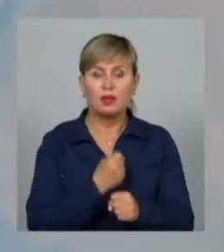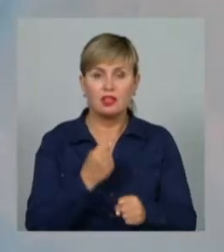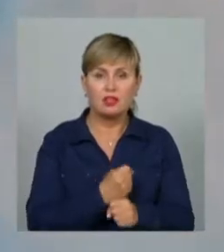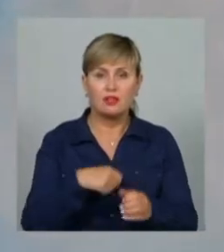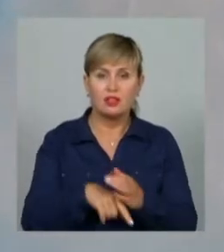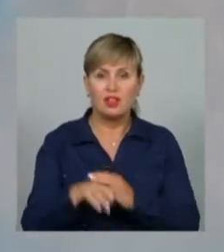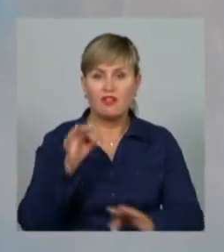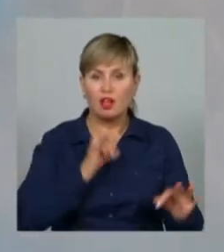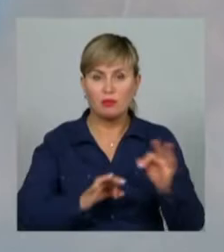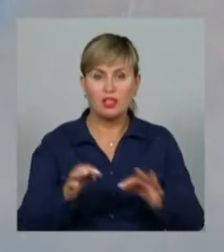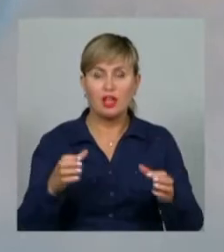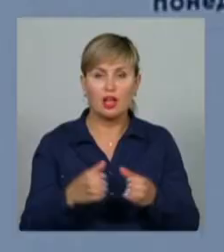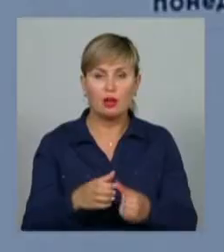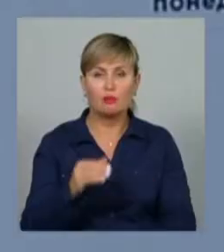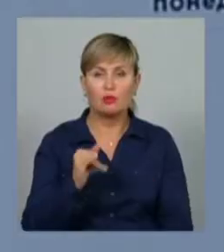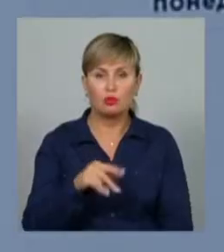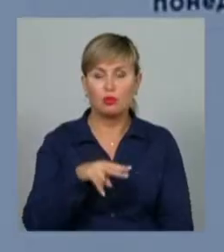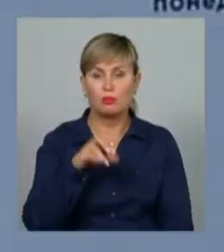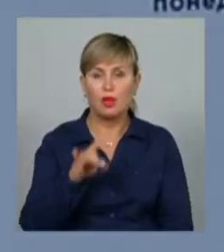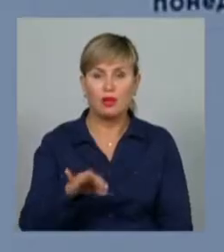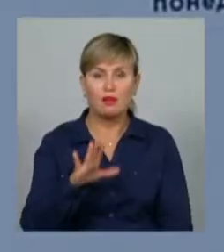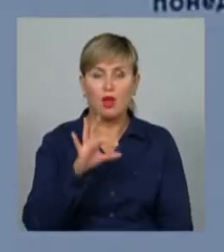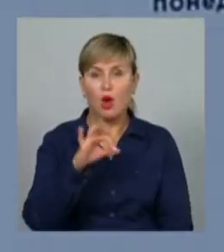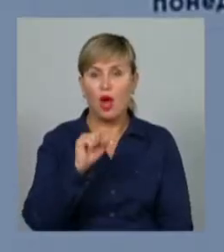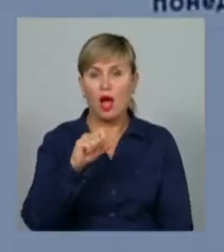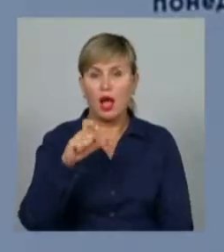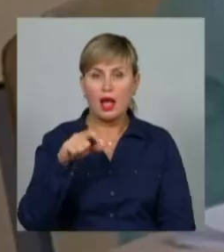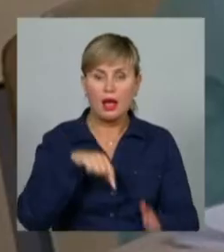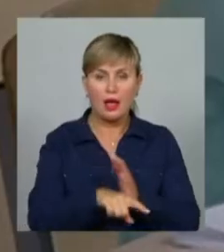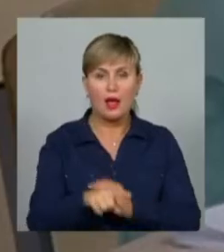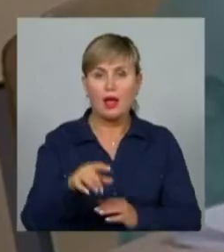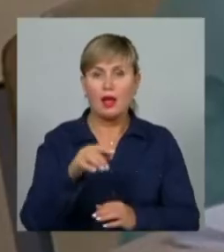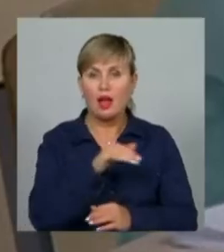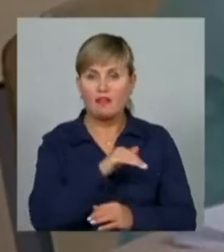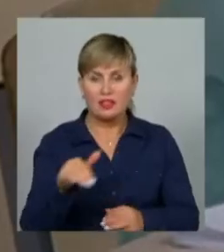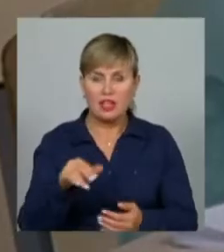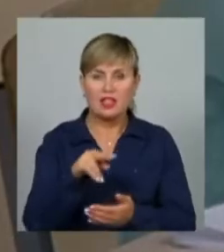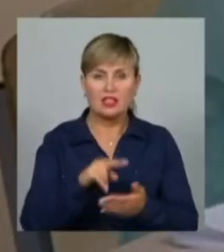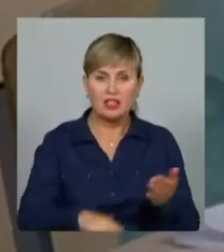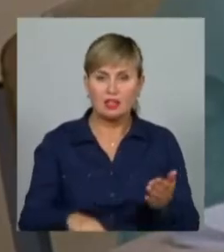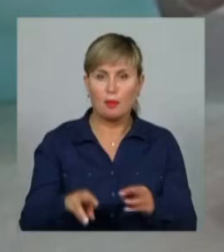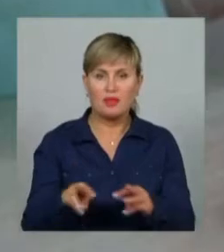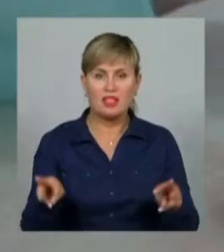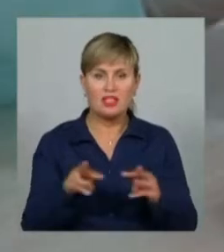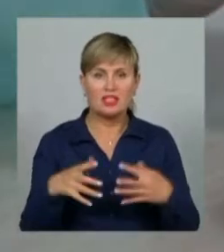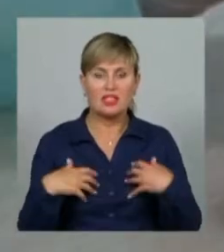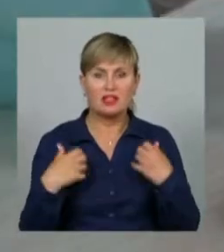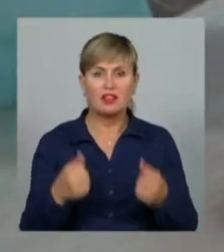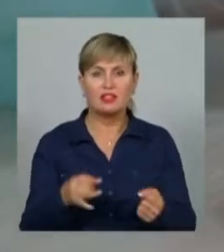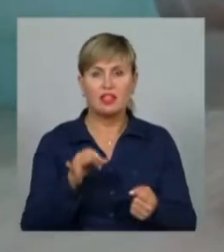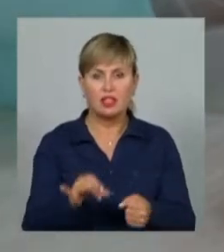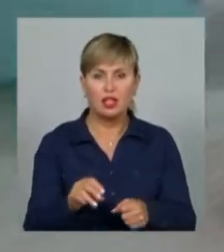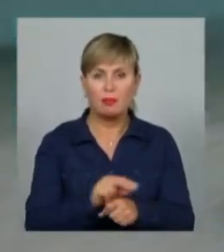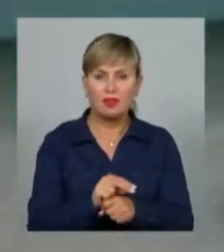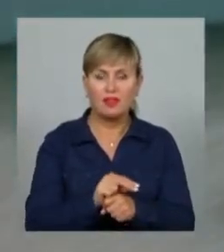базе фармацевтической компании Жулпар в Объединенных Арабских Эмиратах. Препарат официально зарегистрирован Министерством здравоохранения и